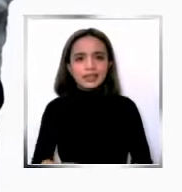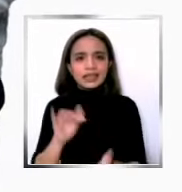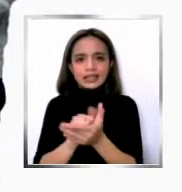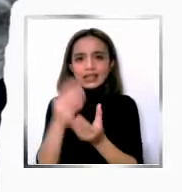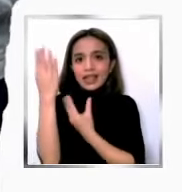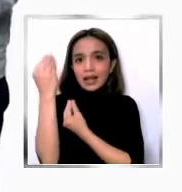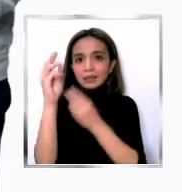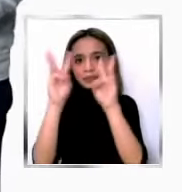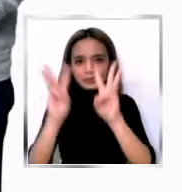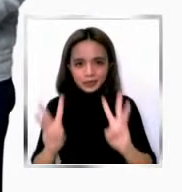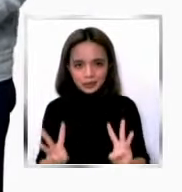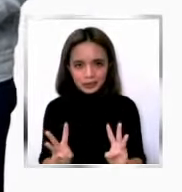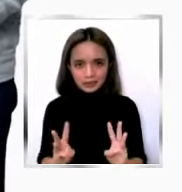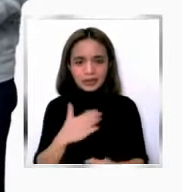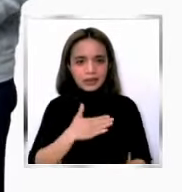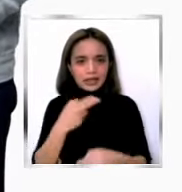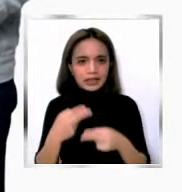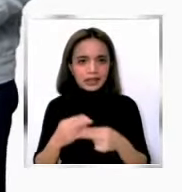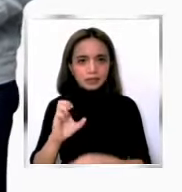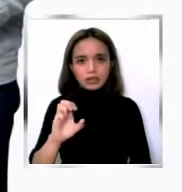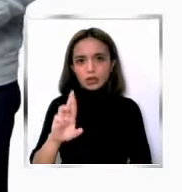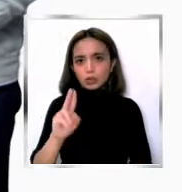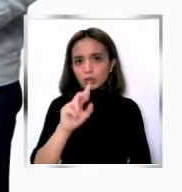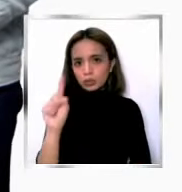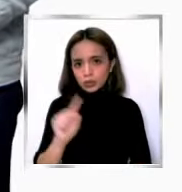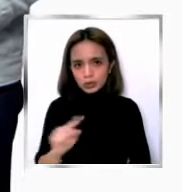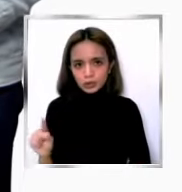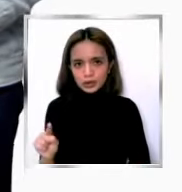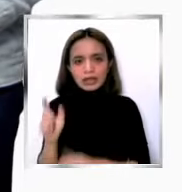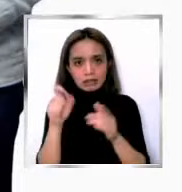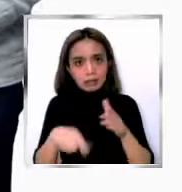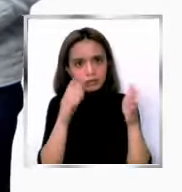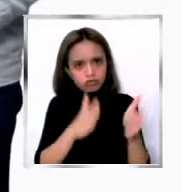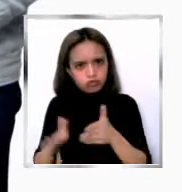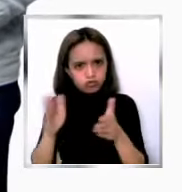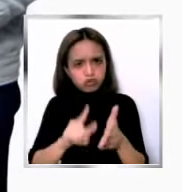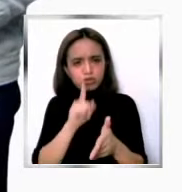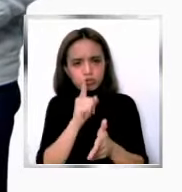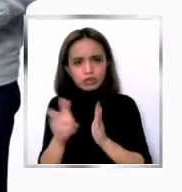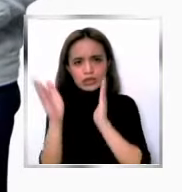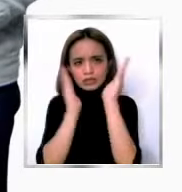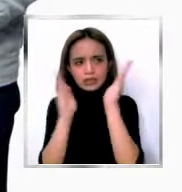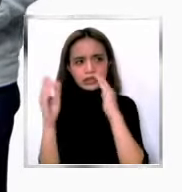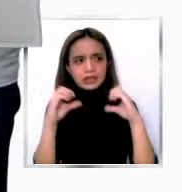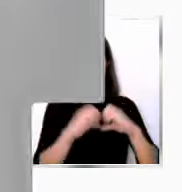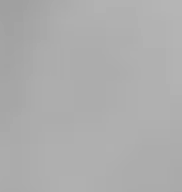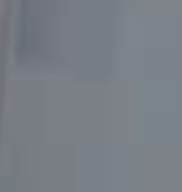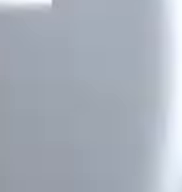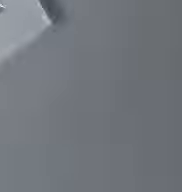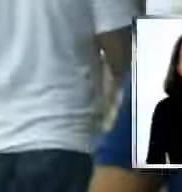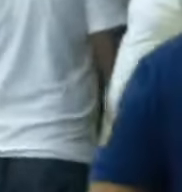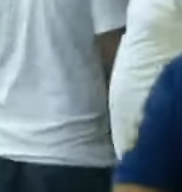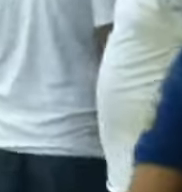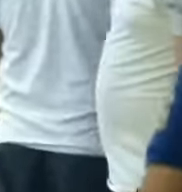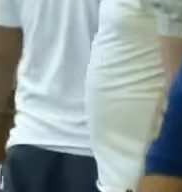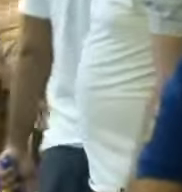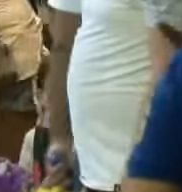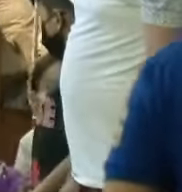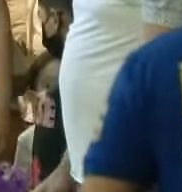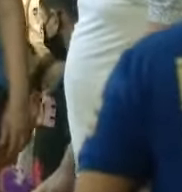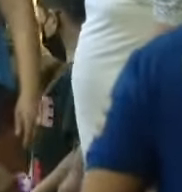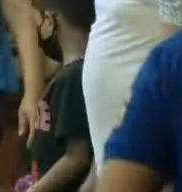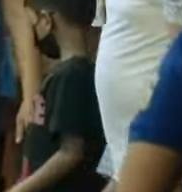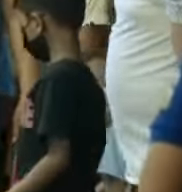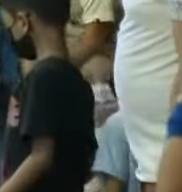Nathaniel Cruz. Magplano para sigurado. Serbisyong totoo ng GMA News. Matmagdani at abangan ang